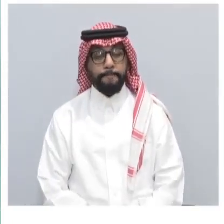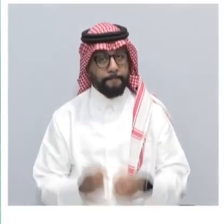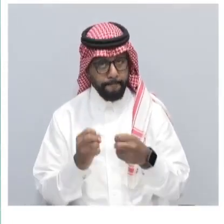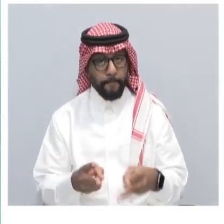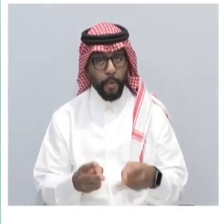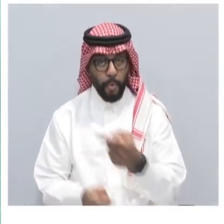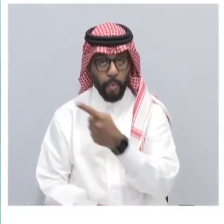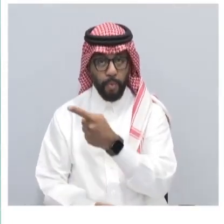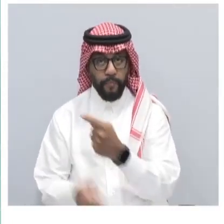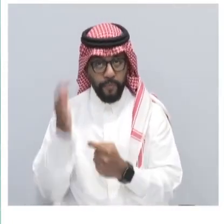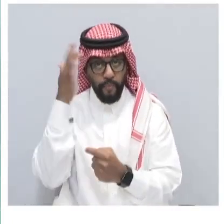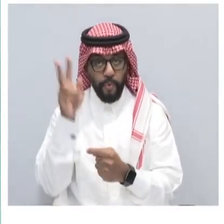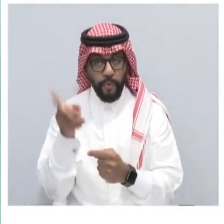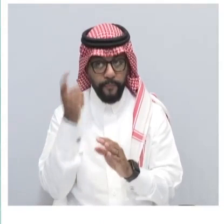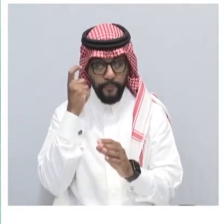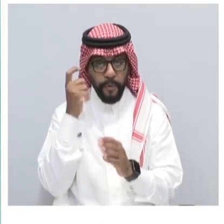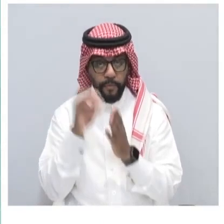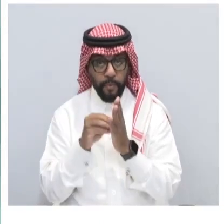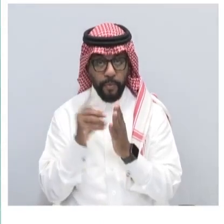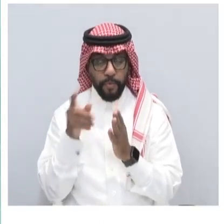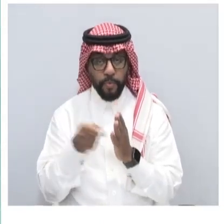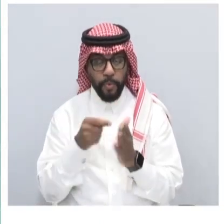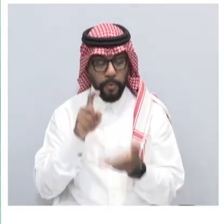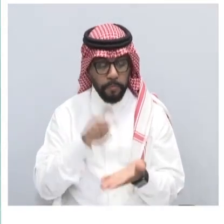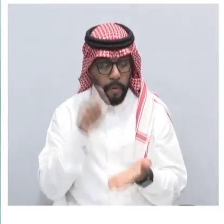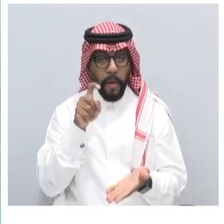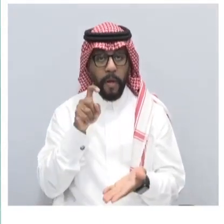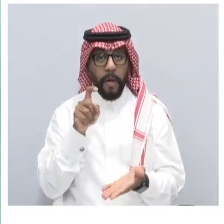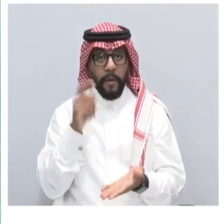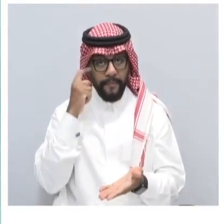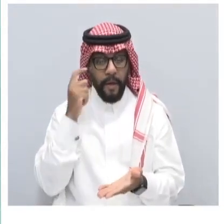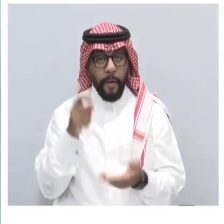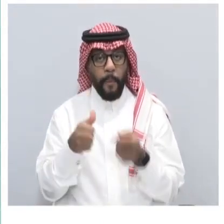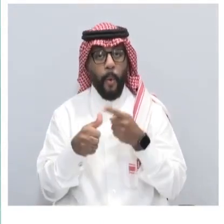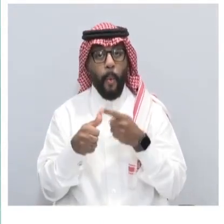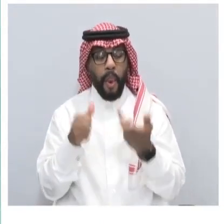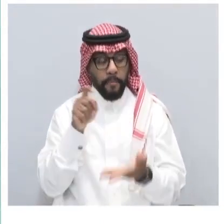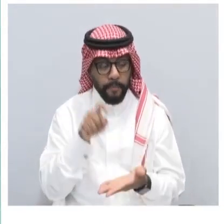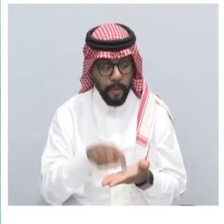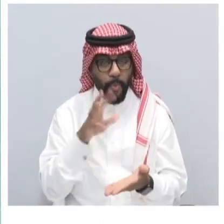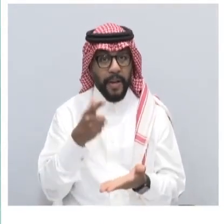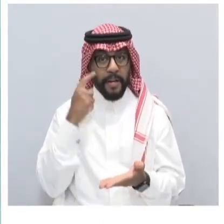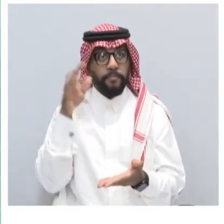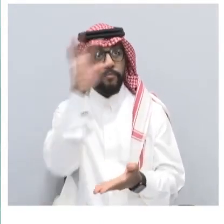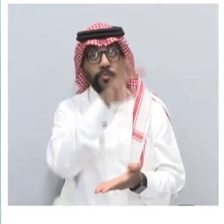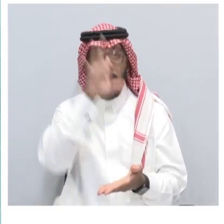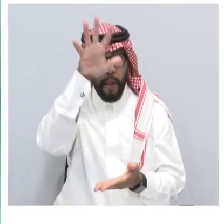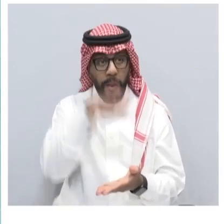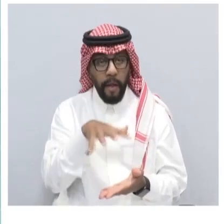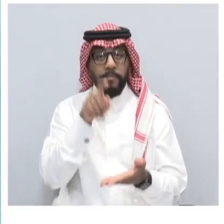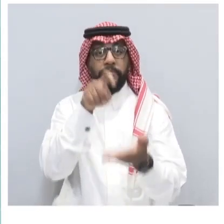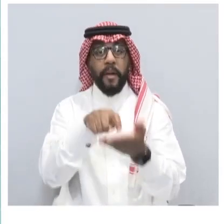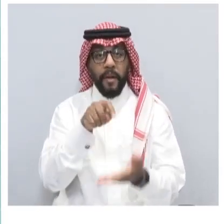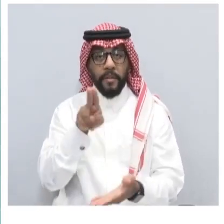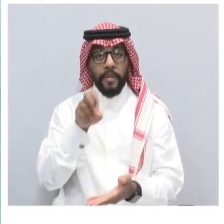مسافه بادئه معلقه اولا نقوم بالخطوه الاولى حدد الفقره من علامه